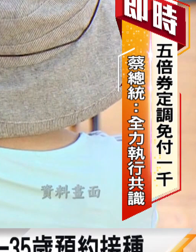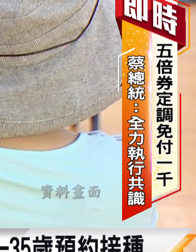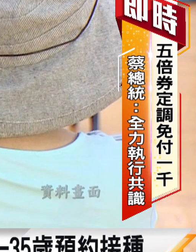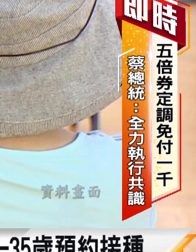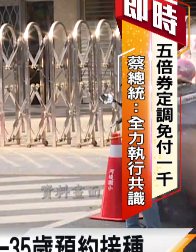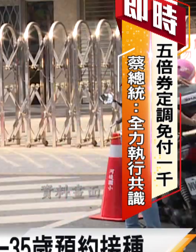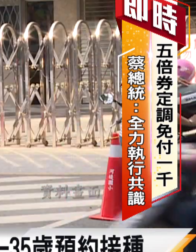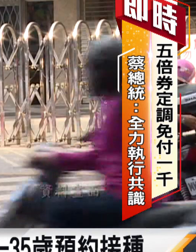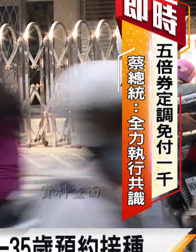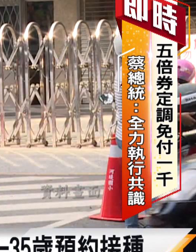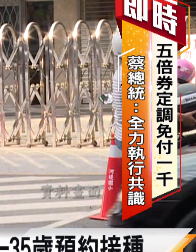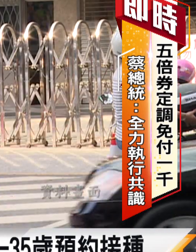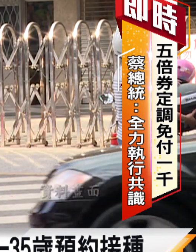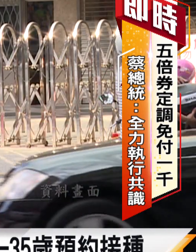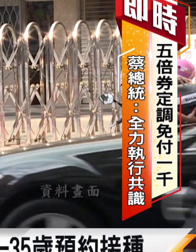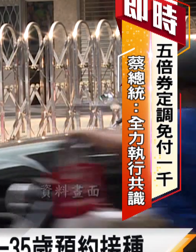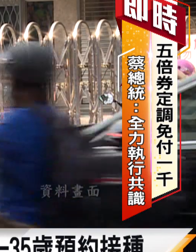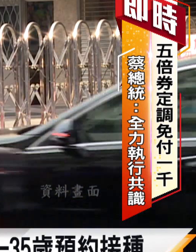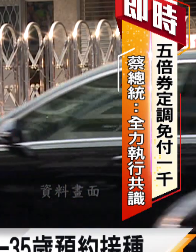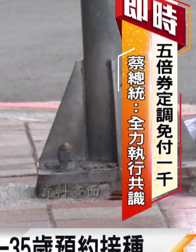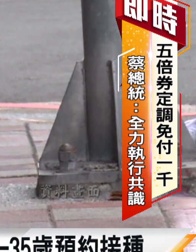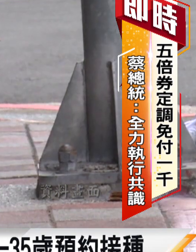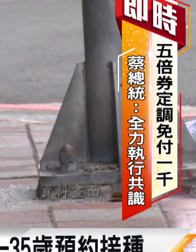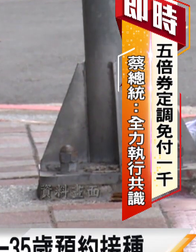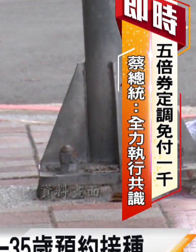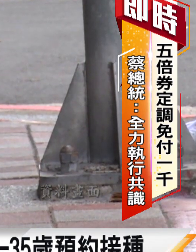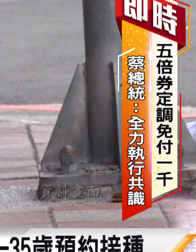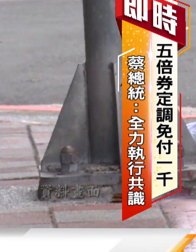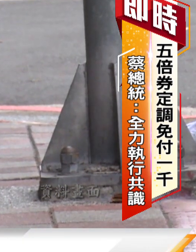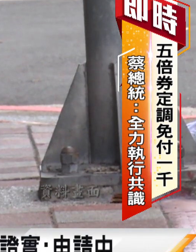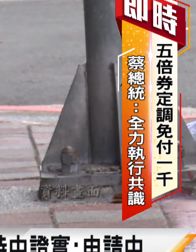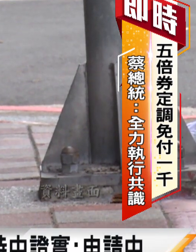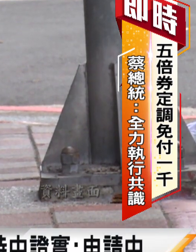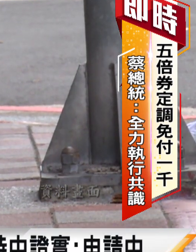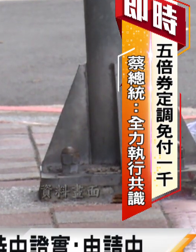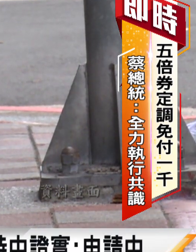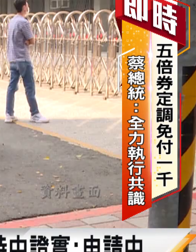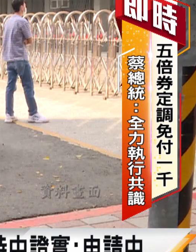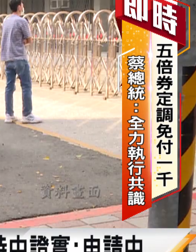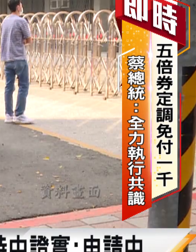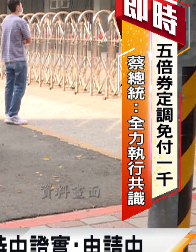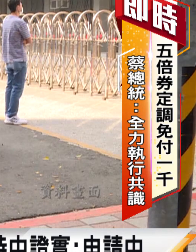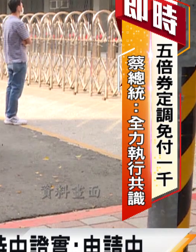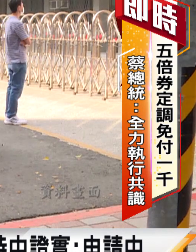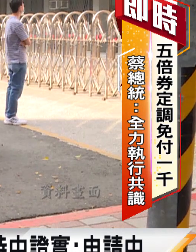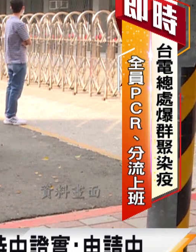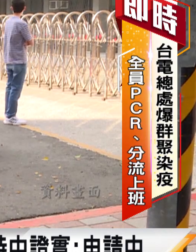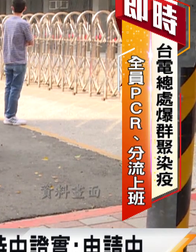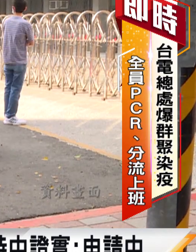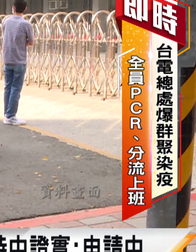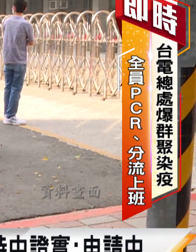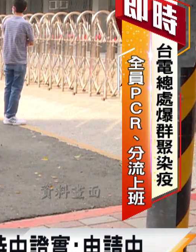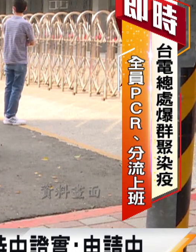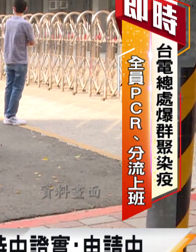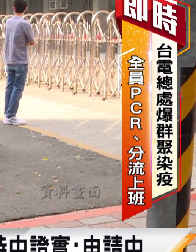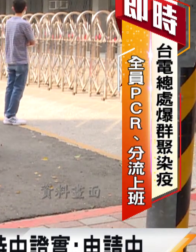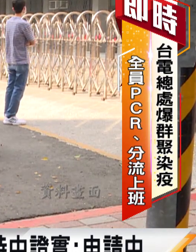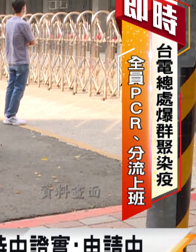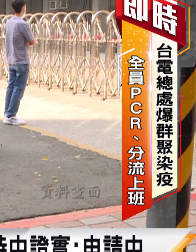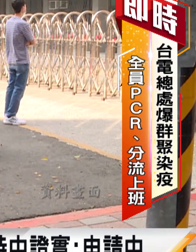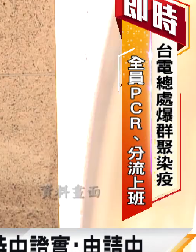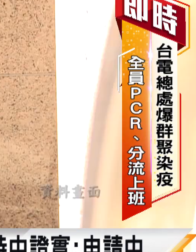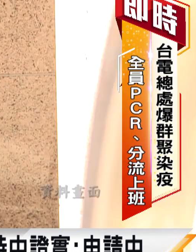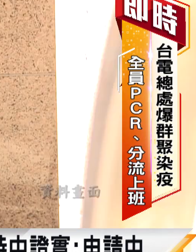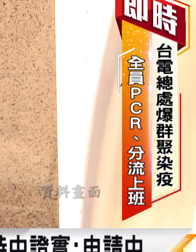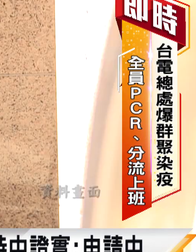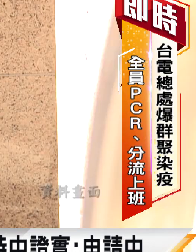8月23日到8月29日之间。而开学在即，青少年有没有疫苗可打也是重要问题。美国研究指出，12岁到17岁青